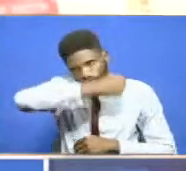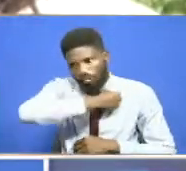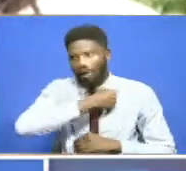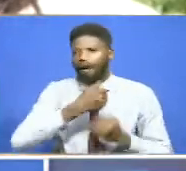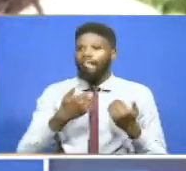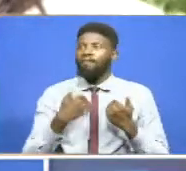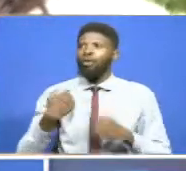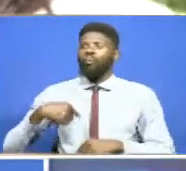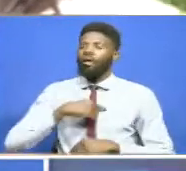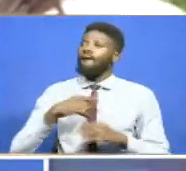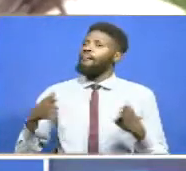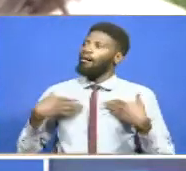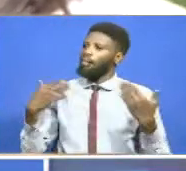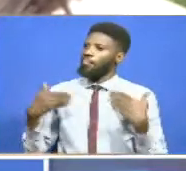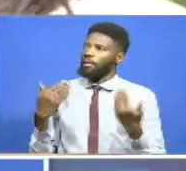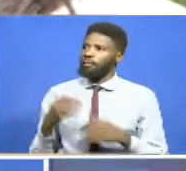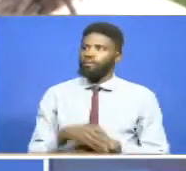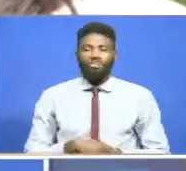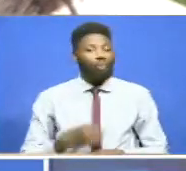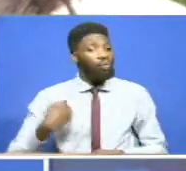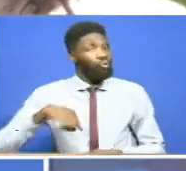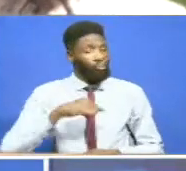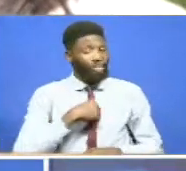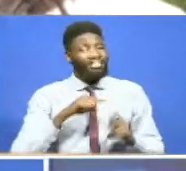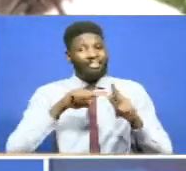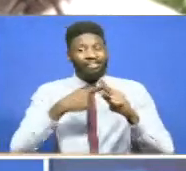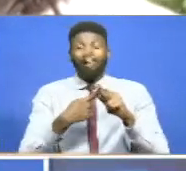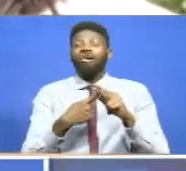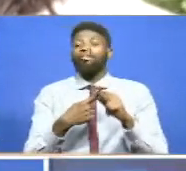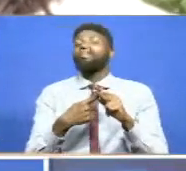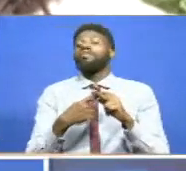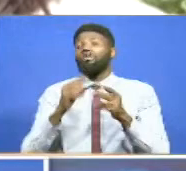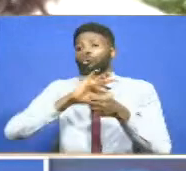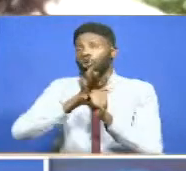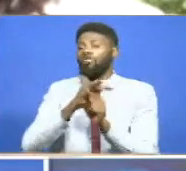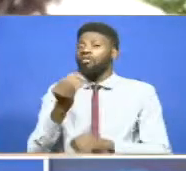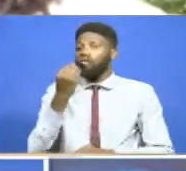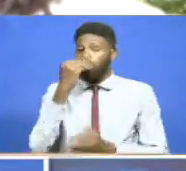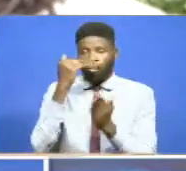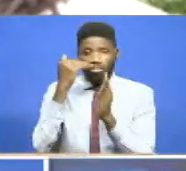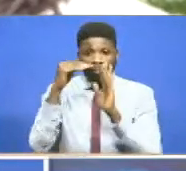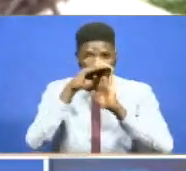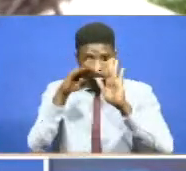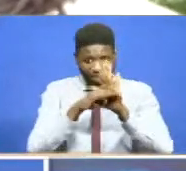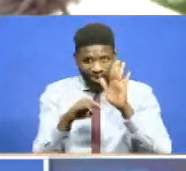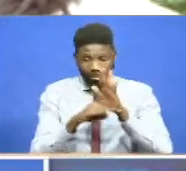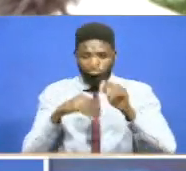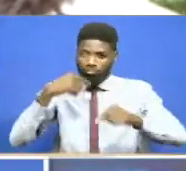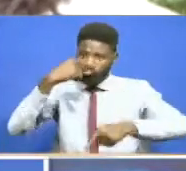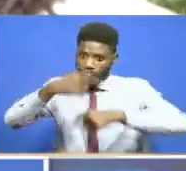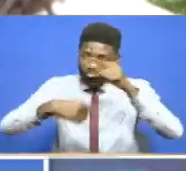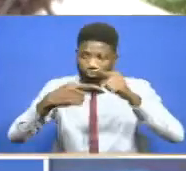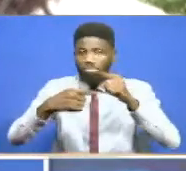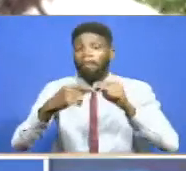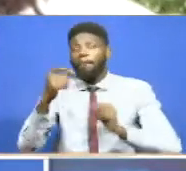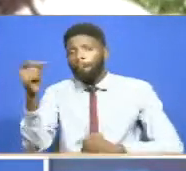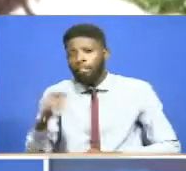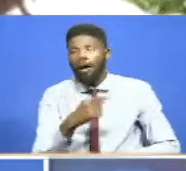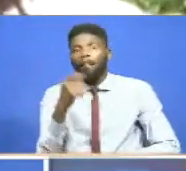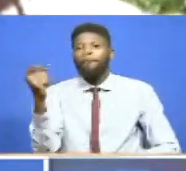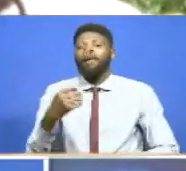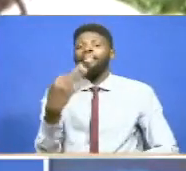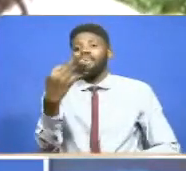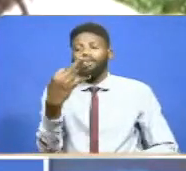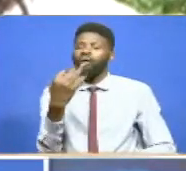Tumefurahia sana. We've started a COVID-19 feeding program that will go for the next 3 months, and we'll be doing it on a weekly